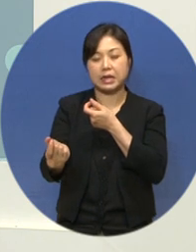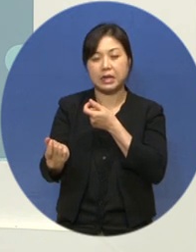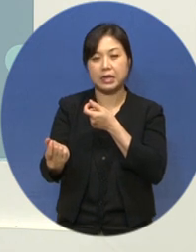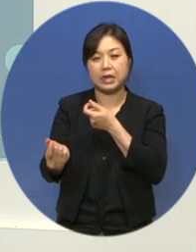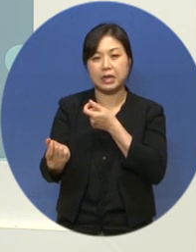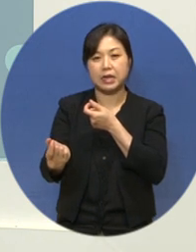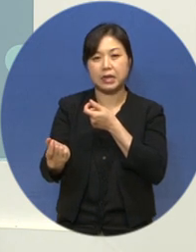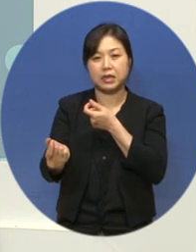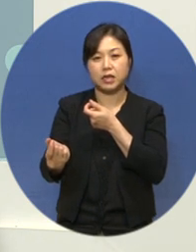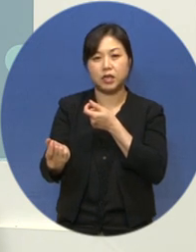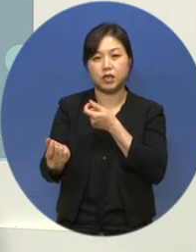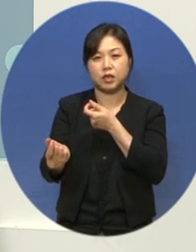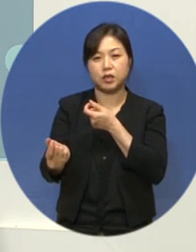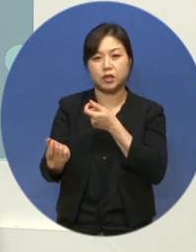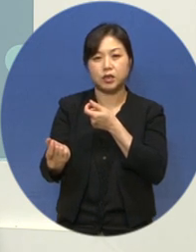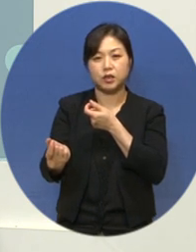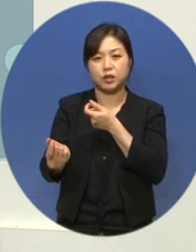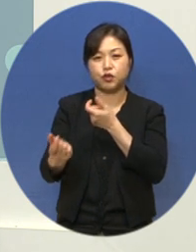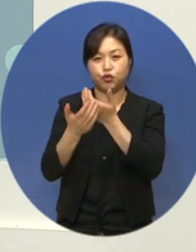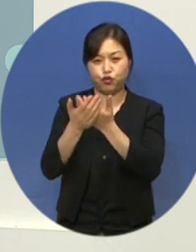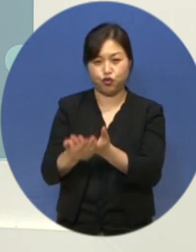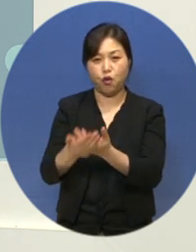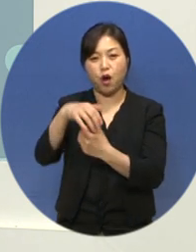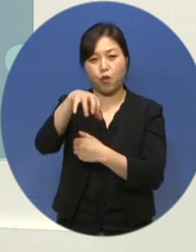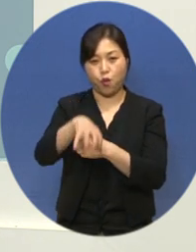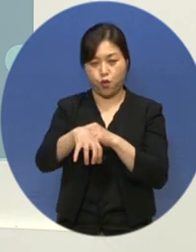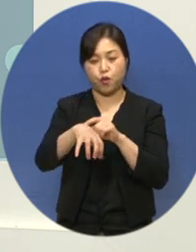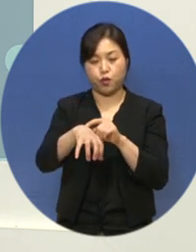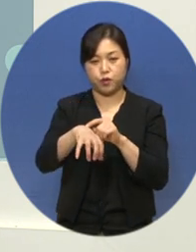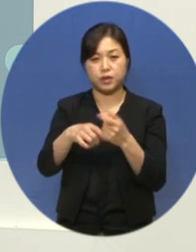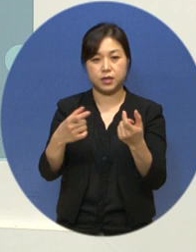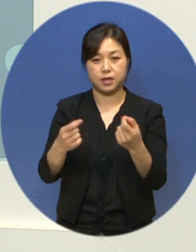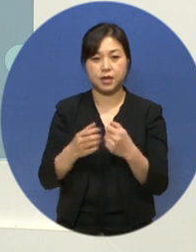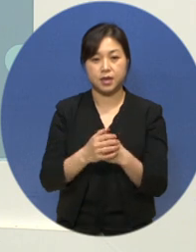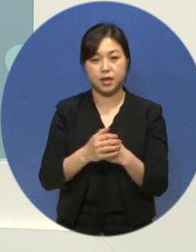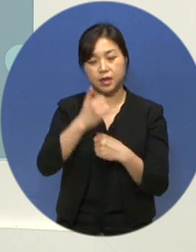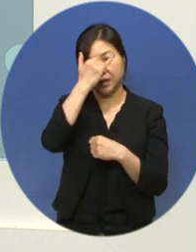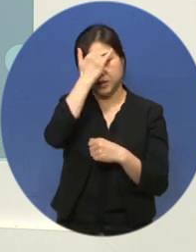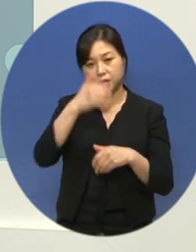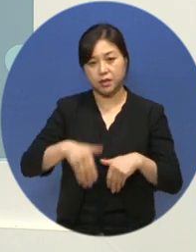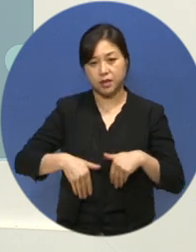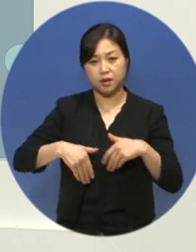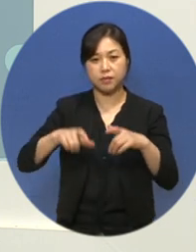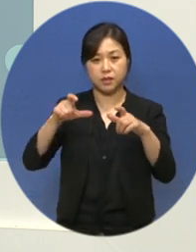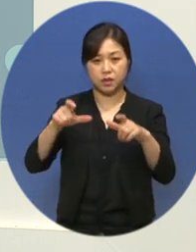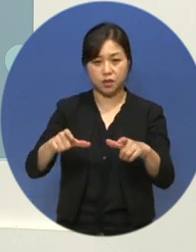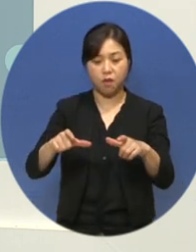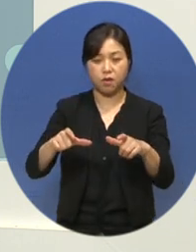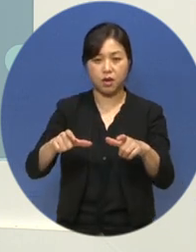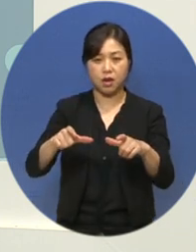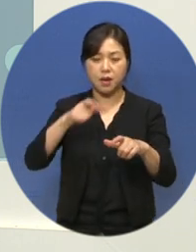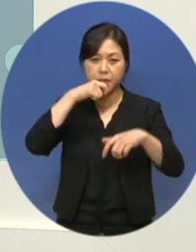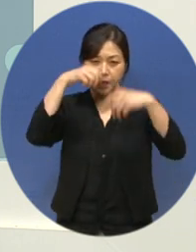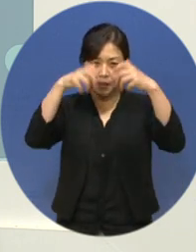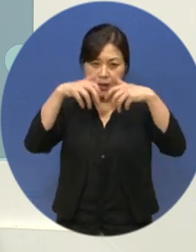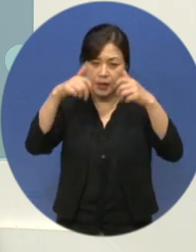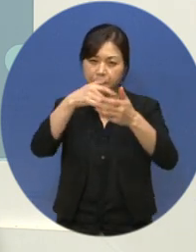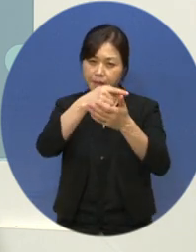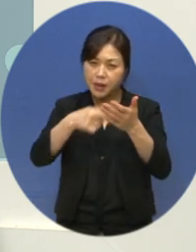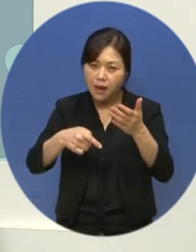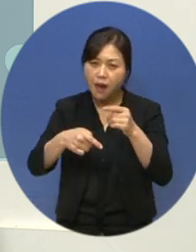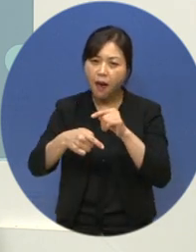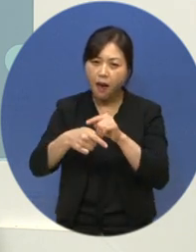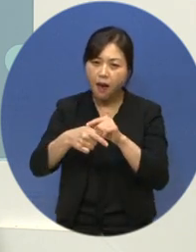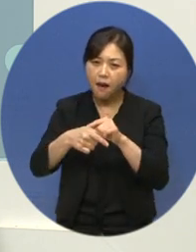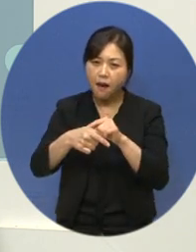에도의 에 핵심인데 충청남도의 그동안의 피해가 어느 정도 장마 피해가